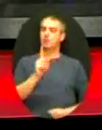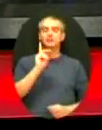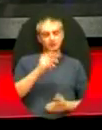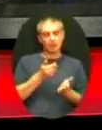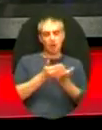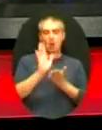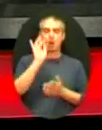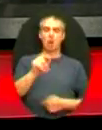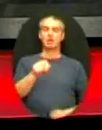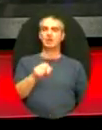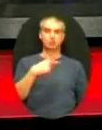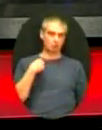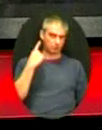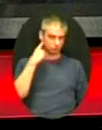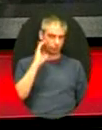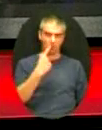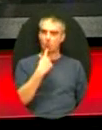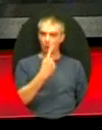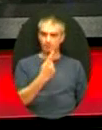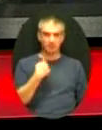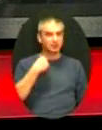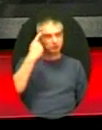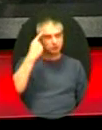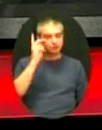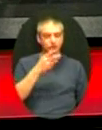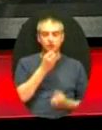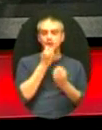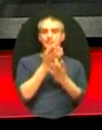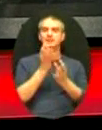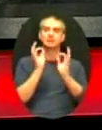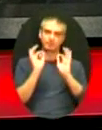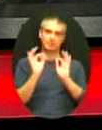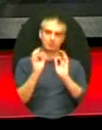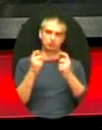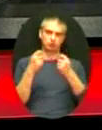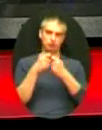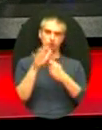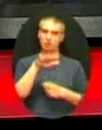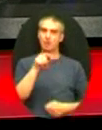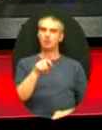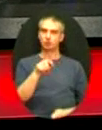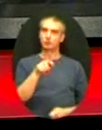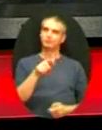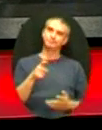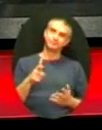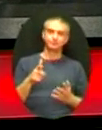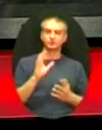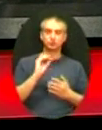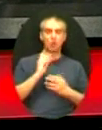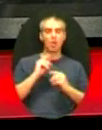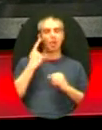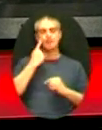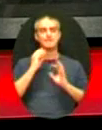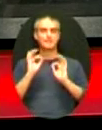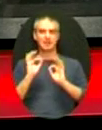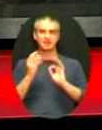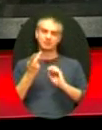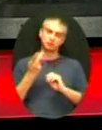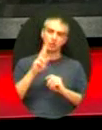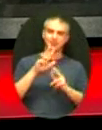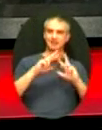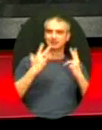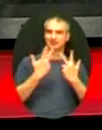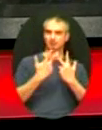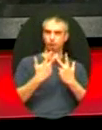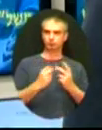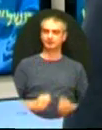להוקיע אותו. אז נשמע את הדברים האלה, כי נדמה לי שיש פה איזשהו מסר באמת שנוגע לתחום הזה, שהוא לא תחום פלילי בהכרח, אלא תחום